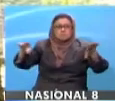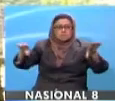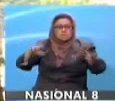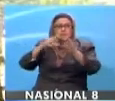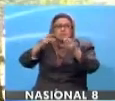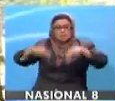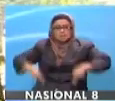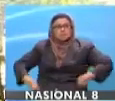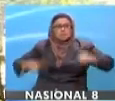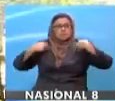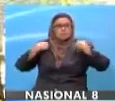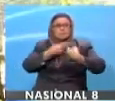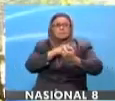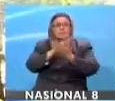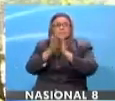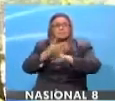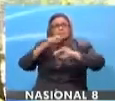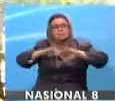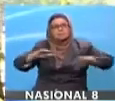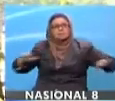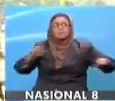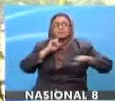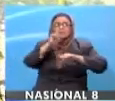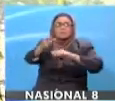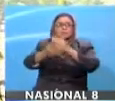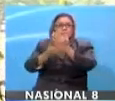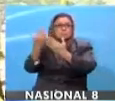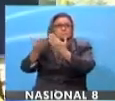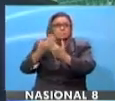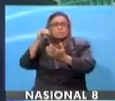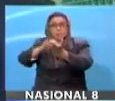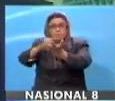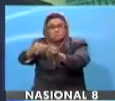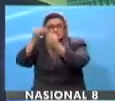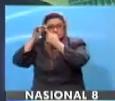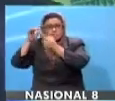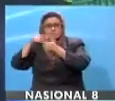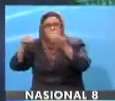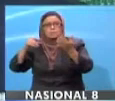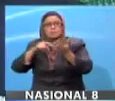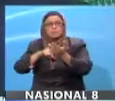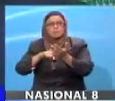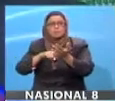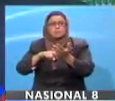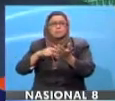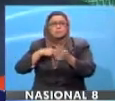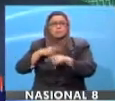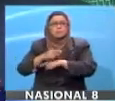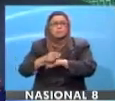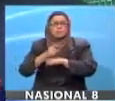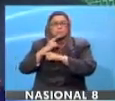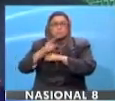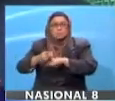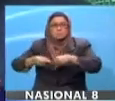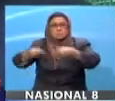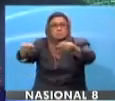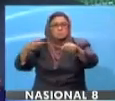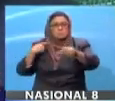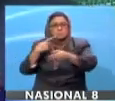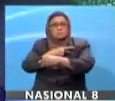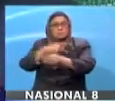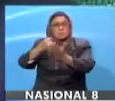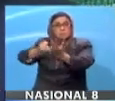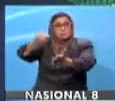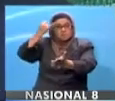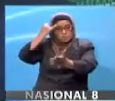easier. Itu yang memang membuatkan Puan Yasmin istimewa. Puan Yasmin bukan saja memberikan kita knowledge